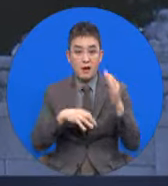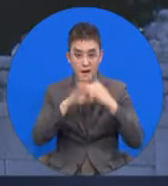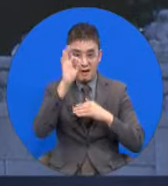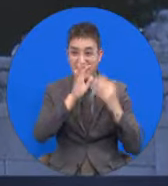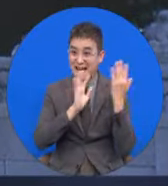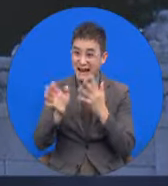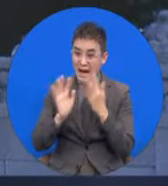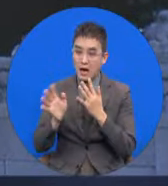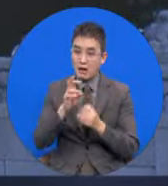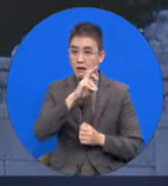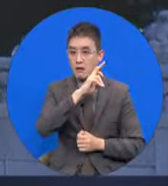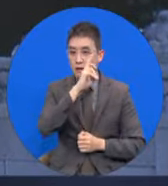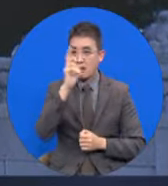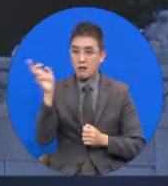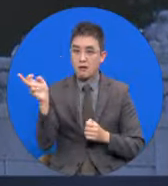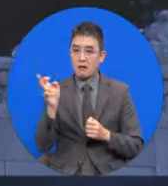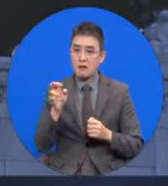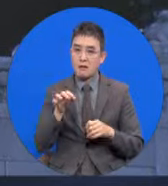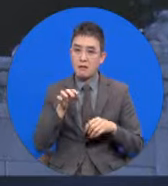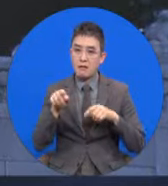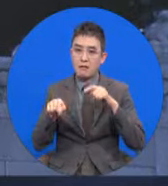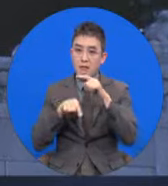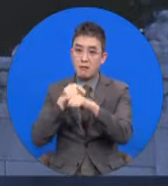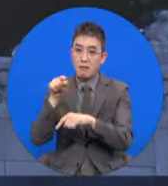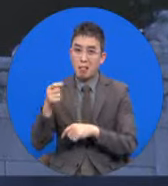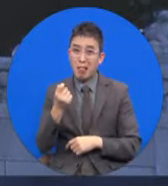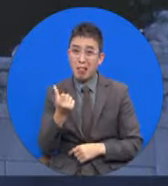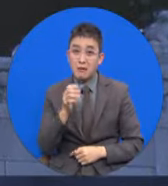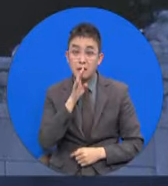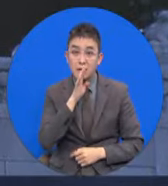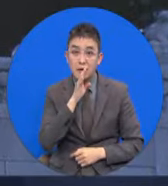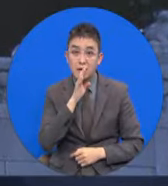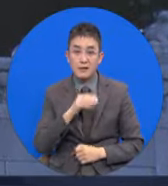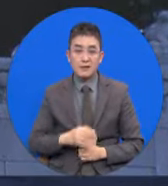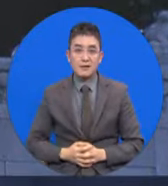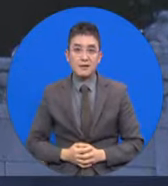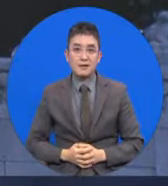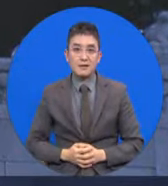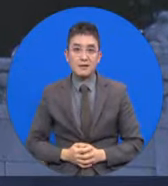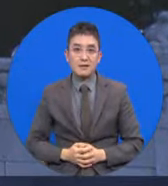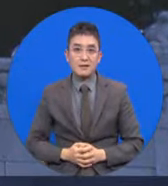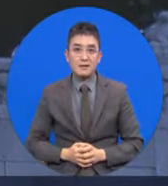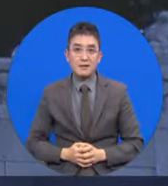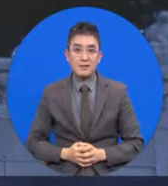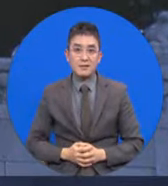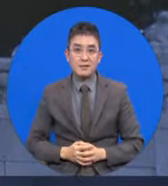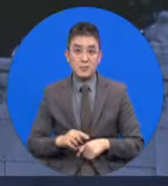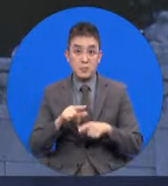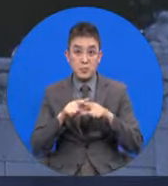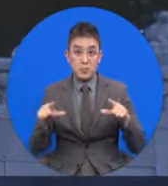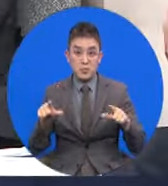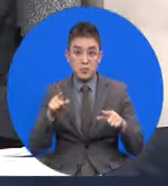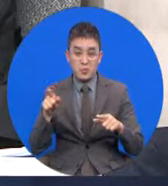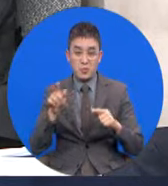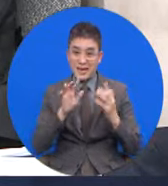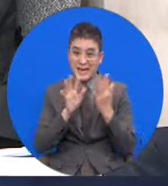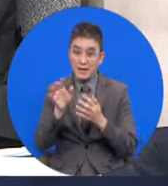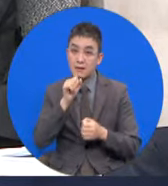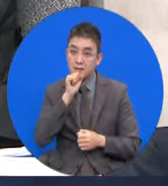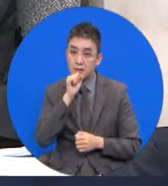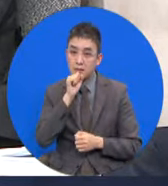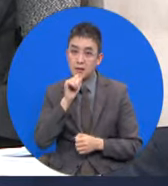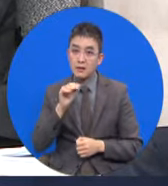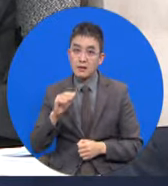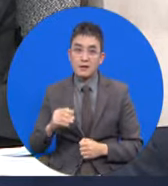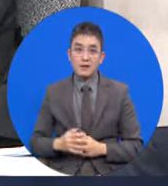있습니다만 대개 역대 투표율 그래프를 보면 이 투표율이 끝까지 이제 우상향되는 경향이 좀 있거든요.